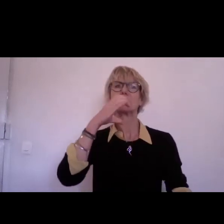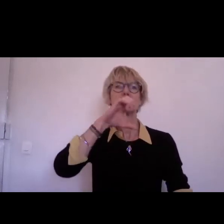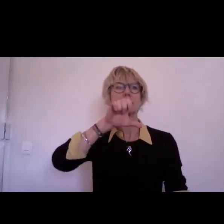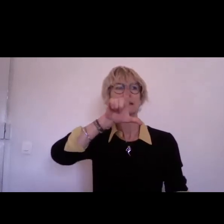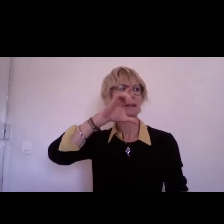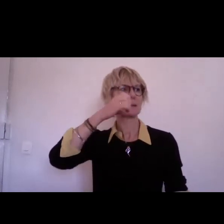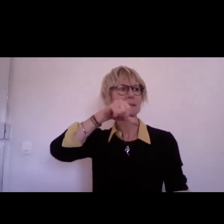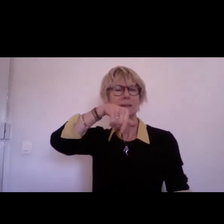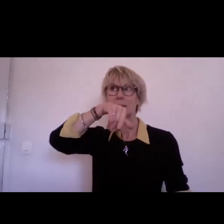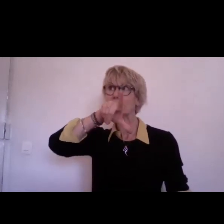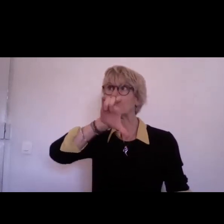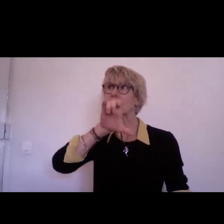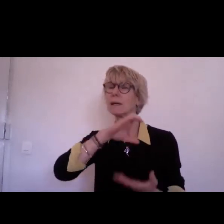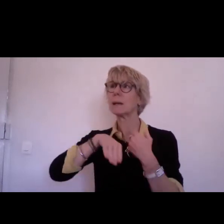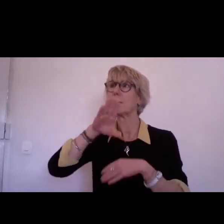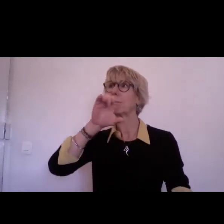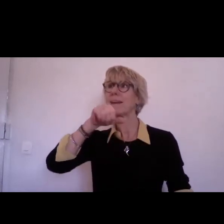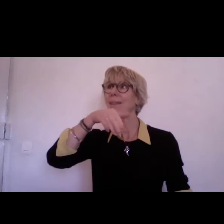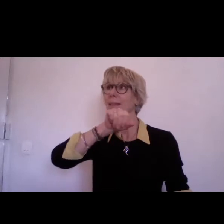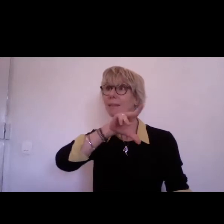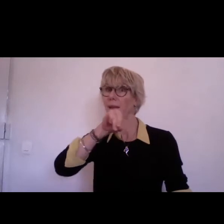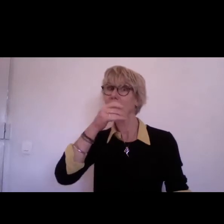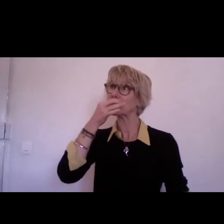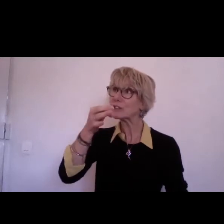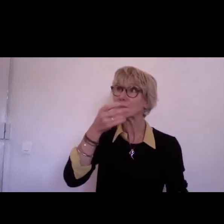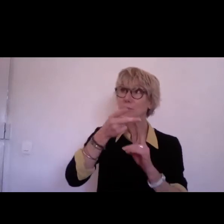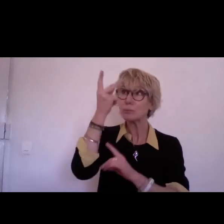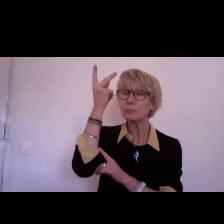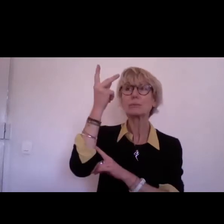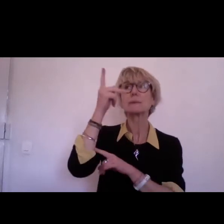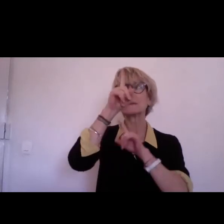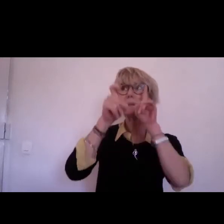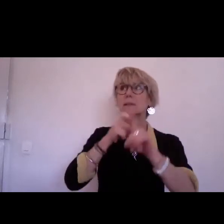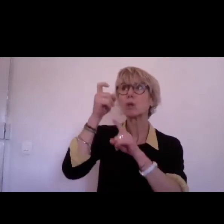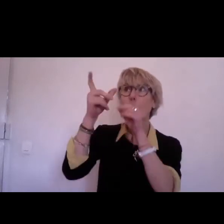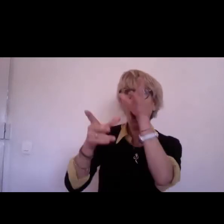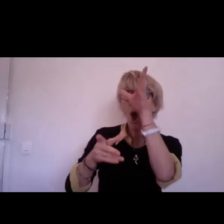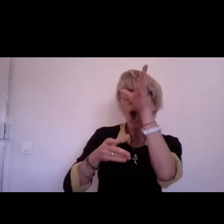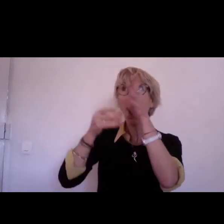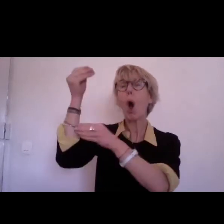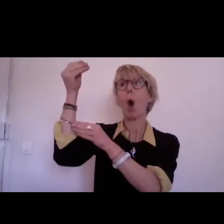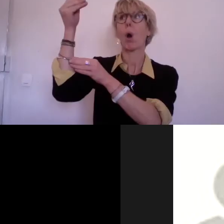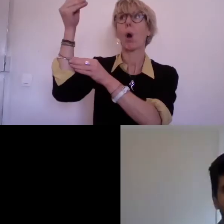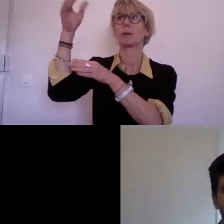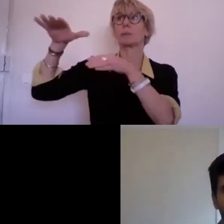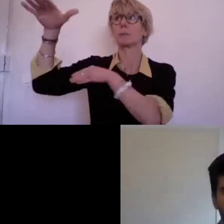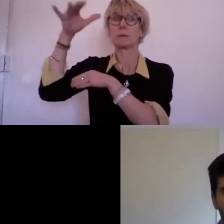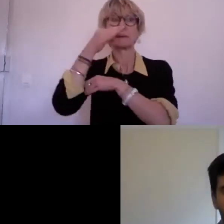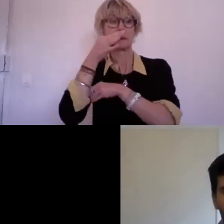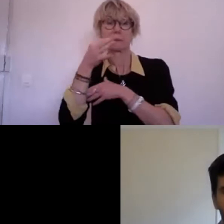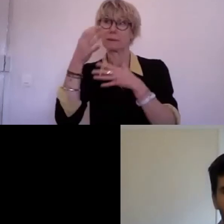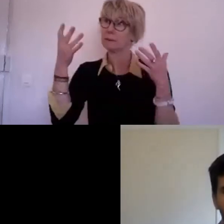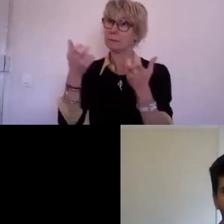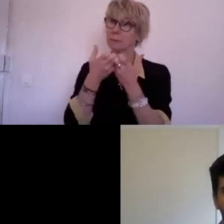nombre d'offres hors les murs. Donc, ça s'adressait plutôt lors de l'intervention de Benjamin Charlieu. Donc, une question voilà, plutôt sur la quantité qui